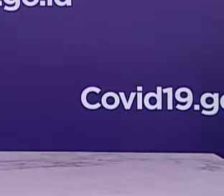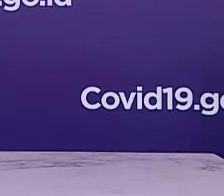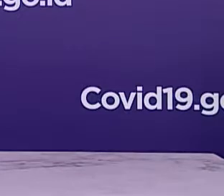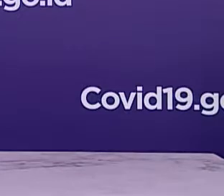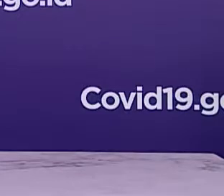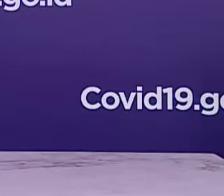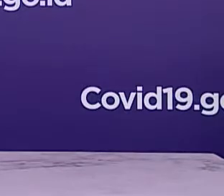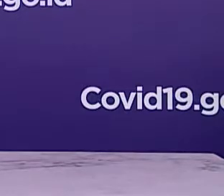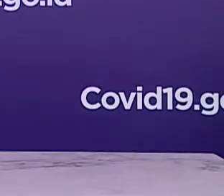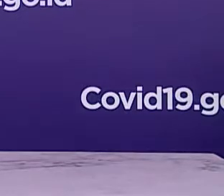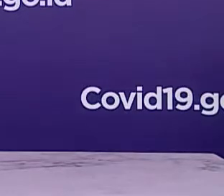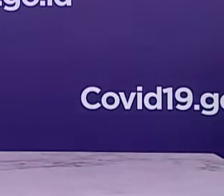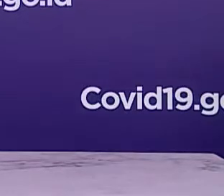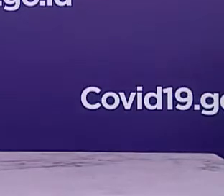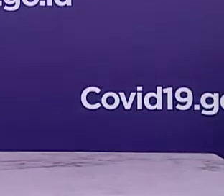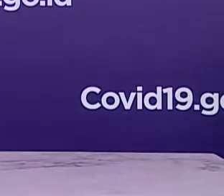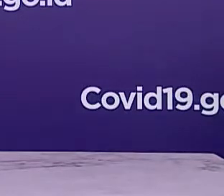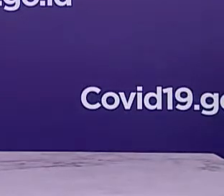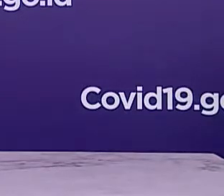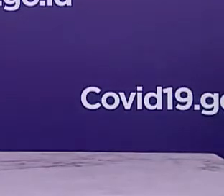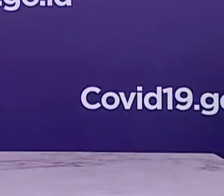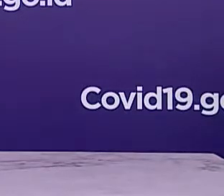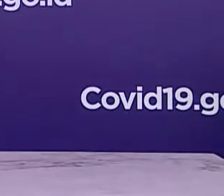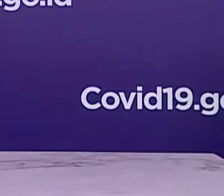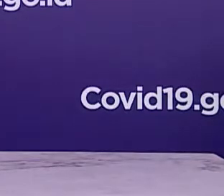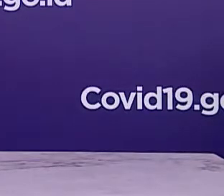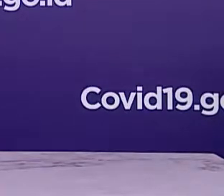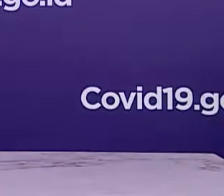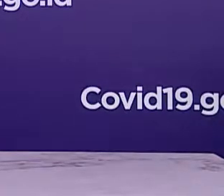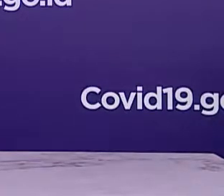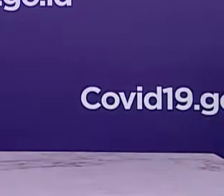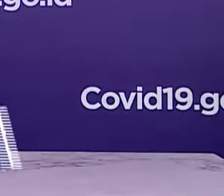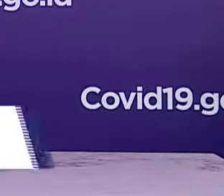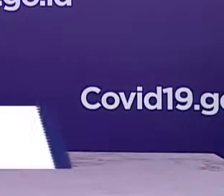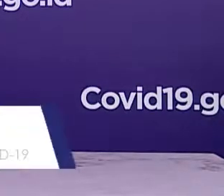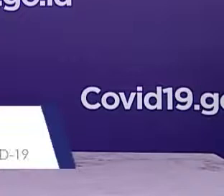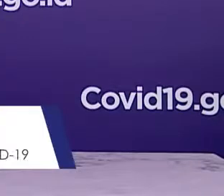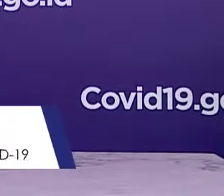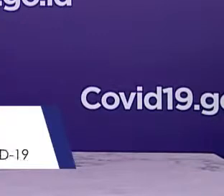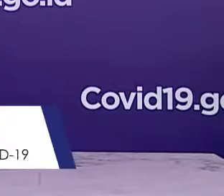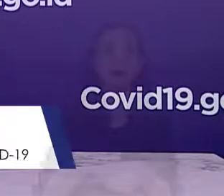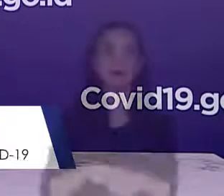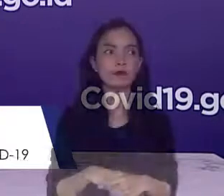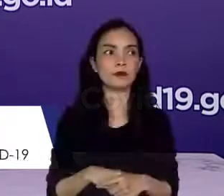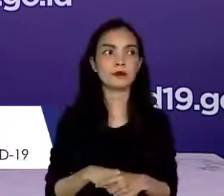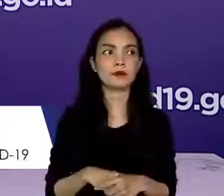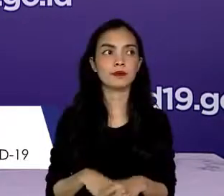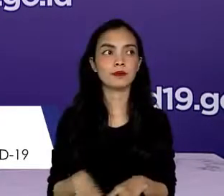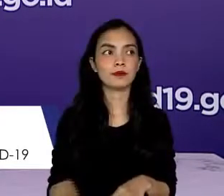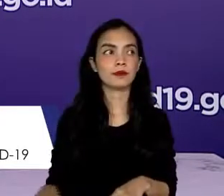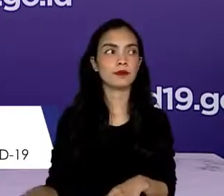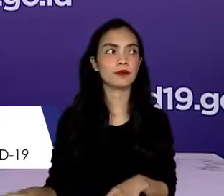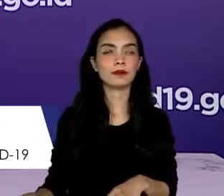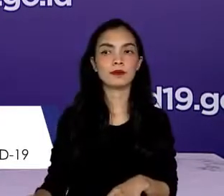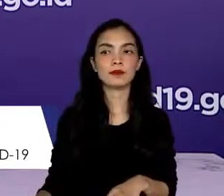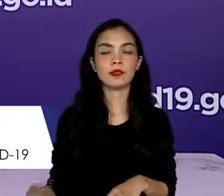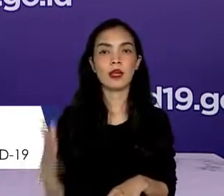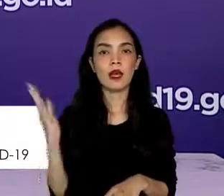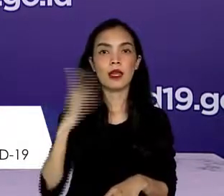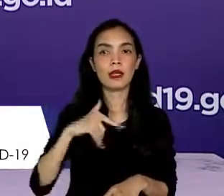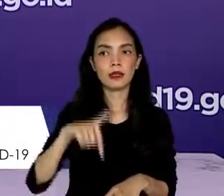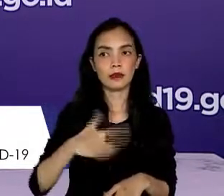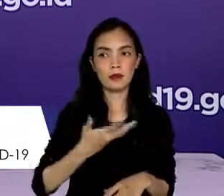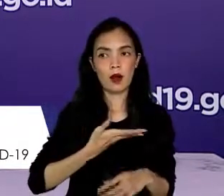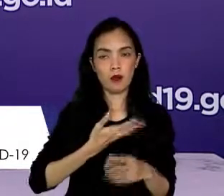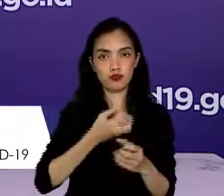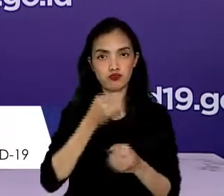Assalamualaikum warahmatullahi wabarakatuh. Selamat sore, salam sejahtera untuk kita semuanya. Hari ini saya akan